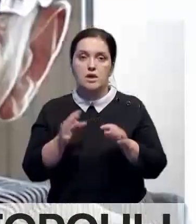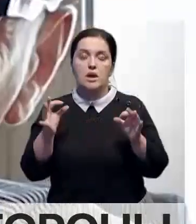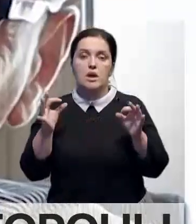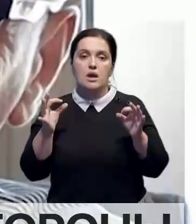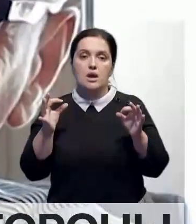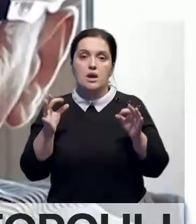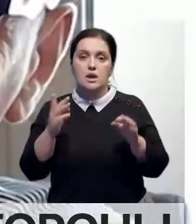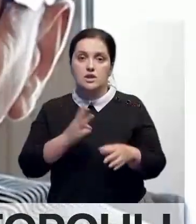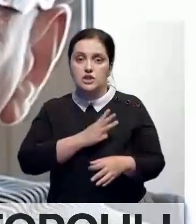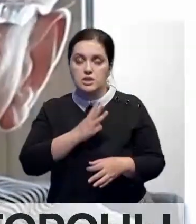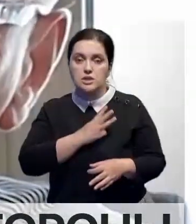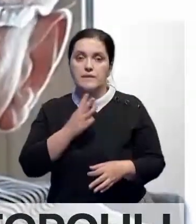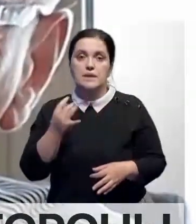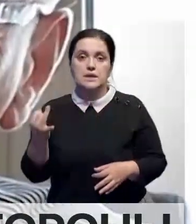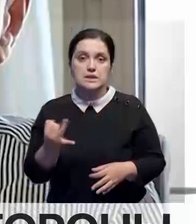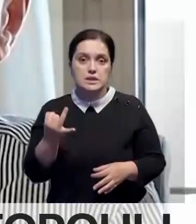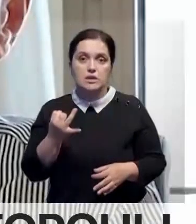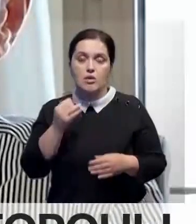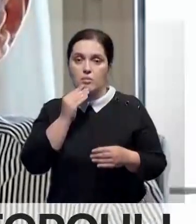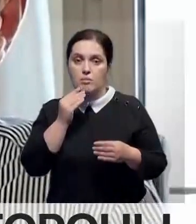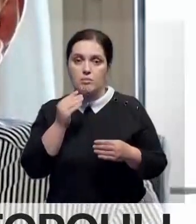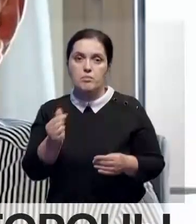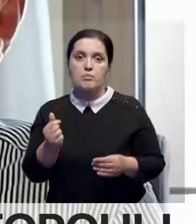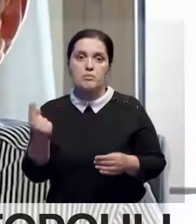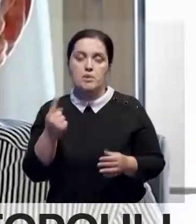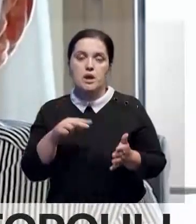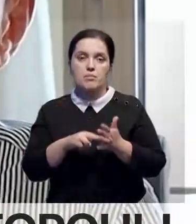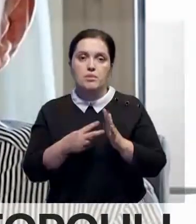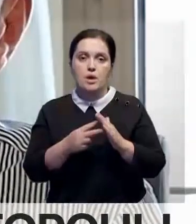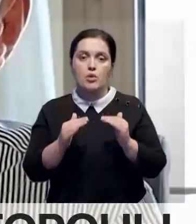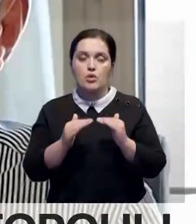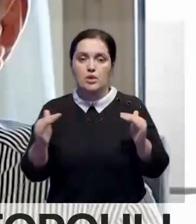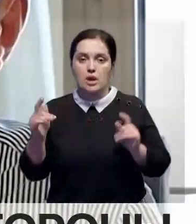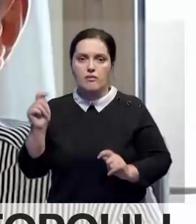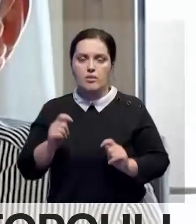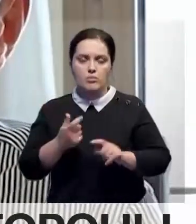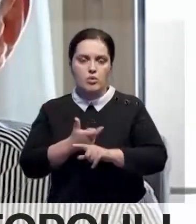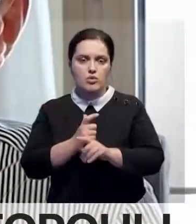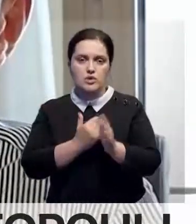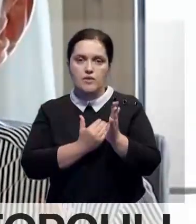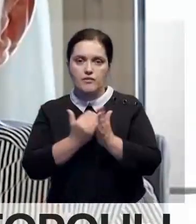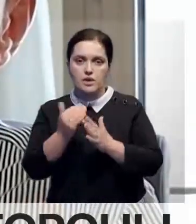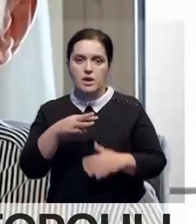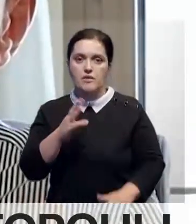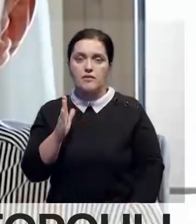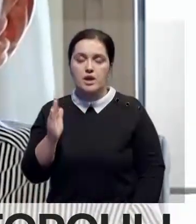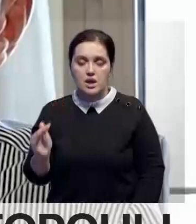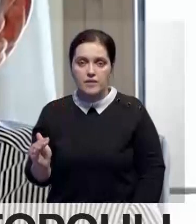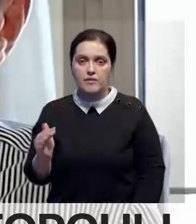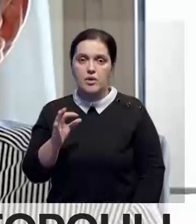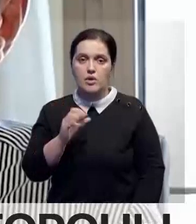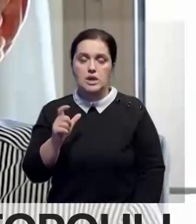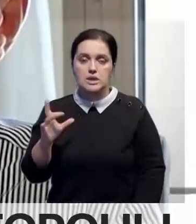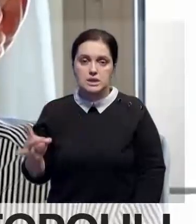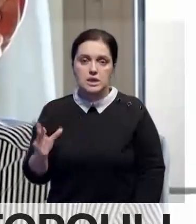это инициатива тем интереснее что она привлекла личности первого плана уровень форума очень высок МВФ уср ЮНЕСКО